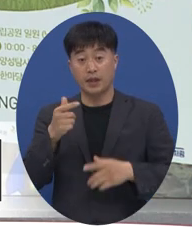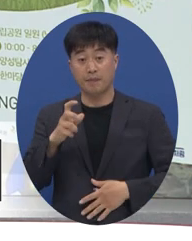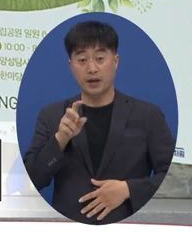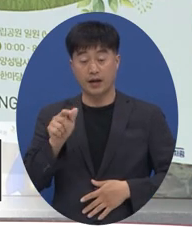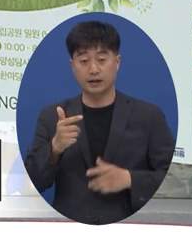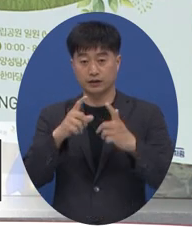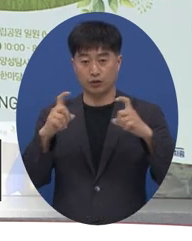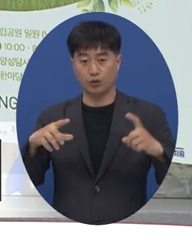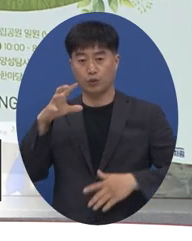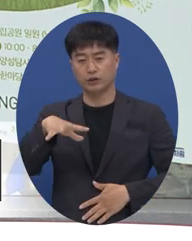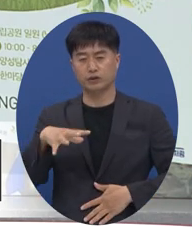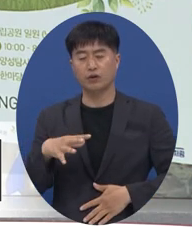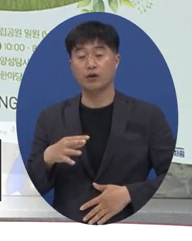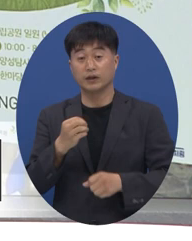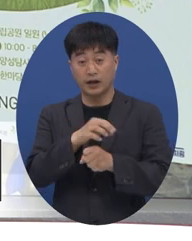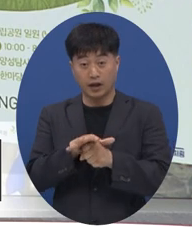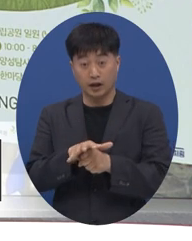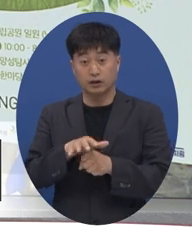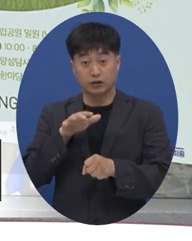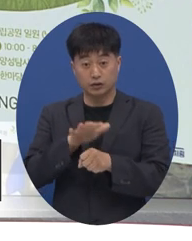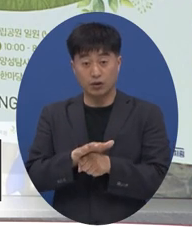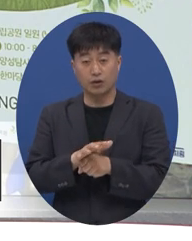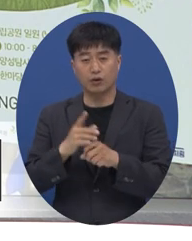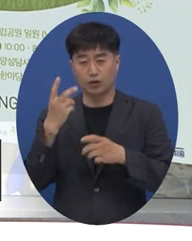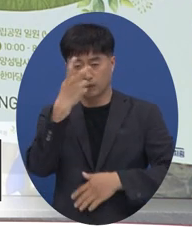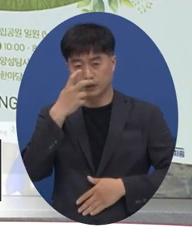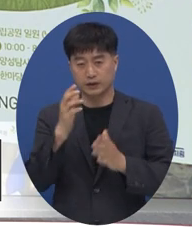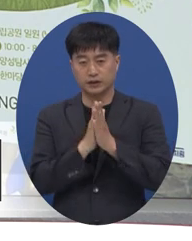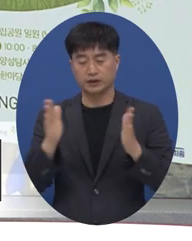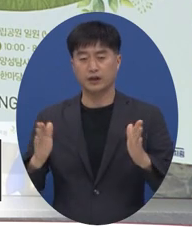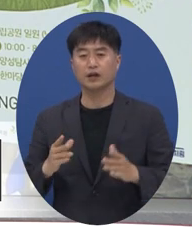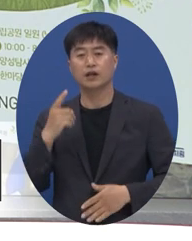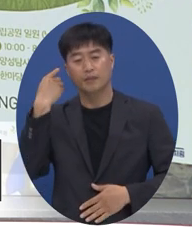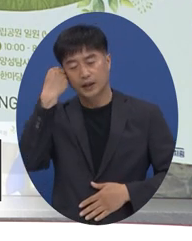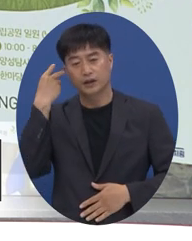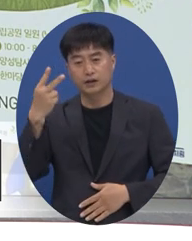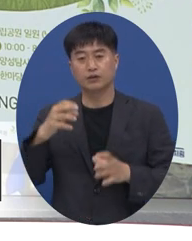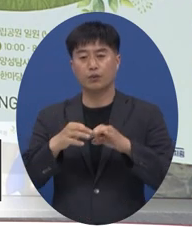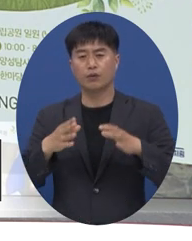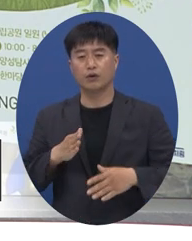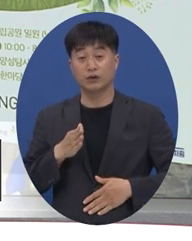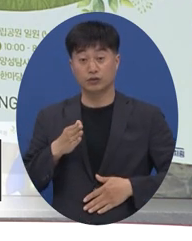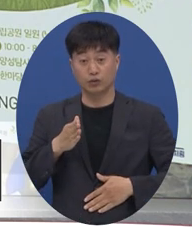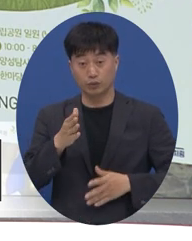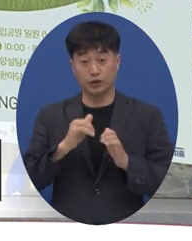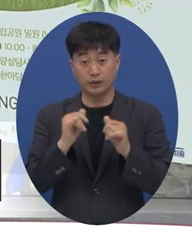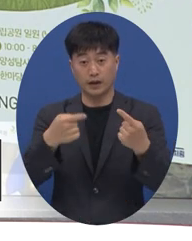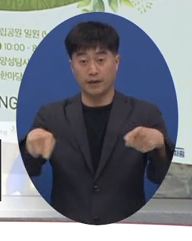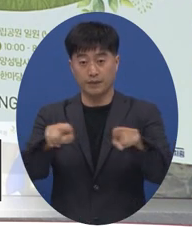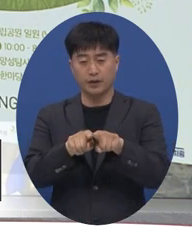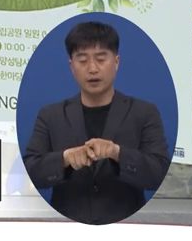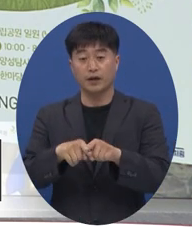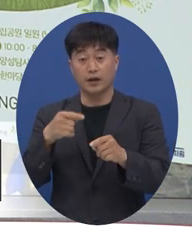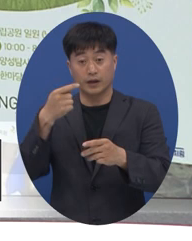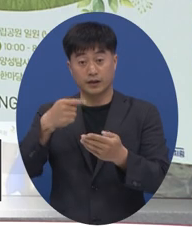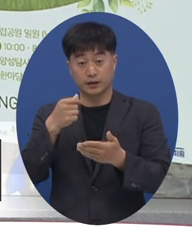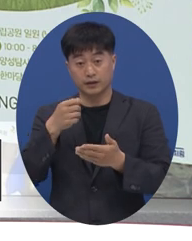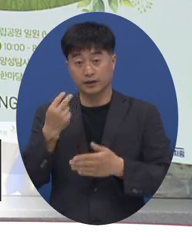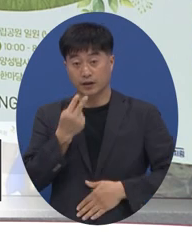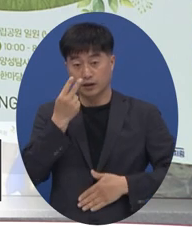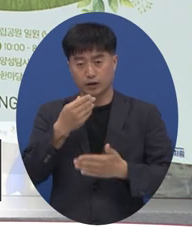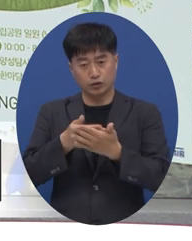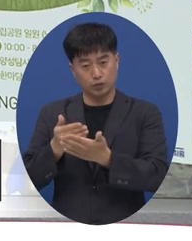생물 다양성 탐사가 진행됐는데요. 1박 2일 동안 시민들이 생물 전문가와 함께 생태 지도를